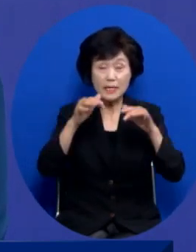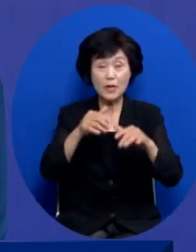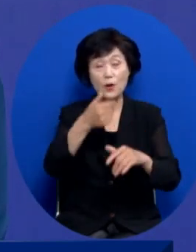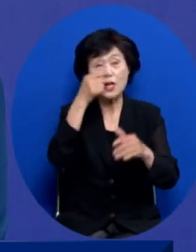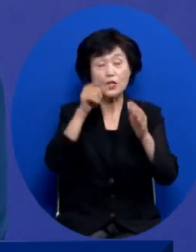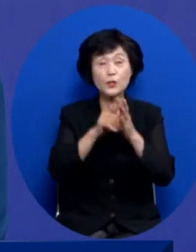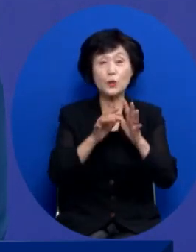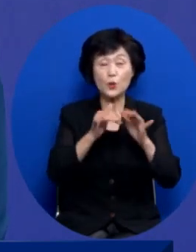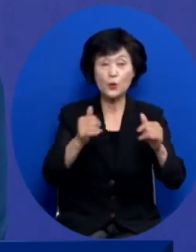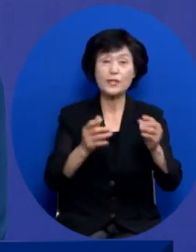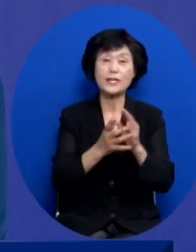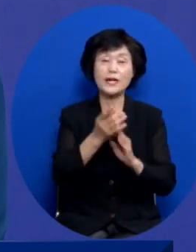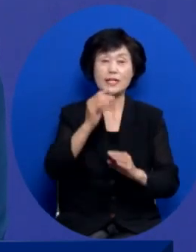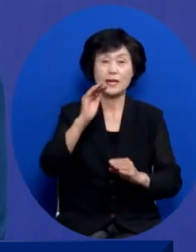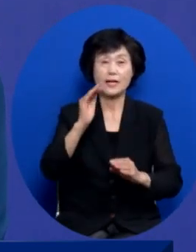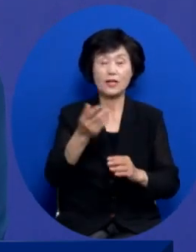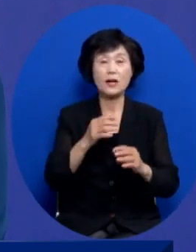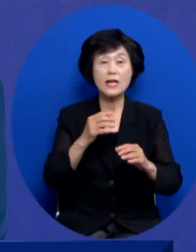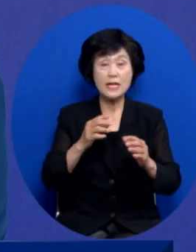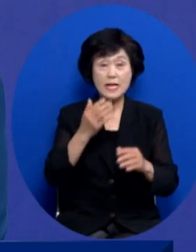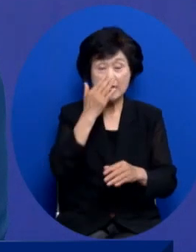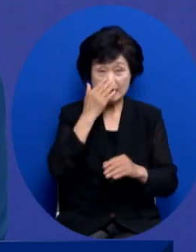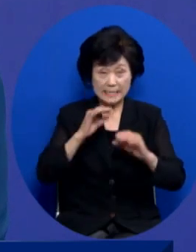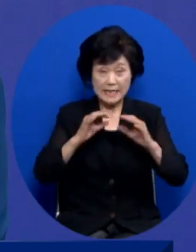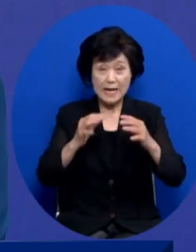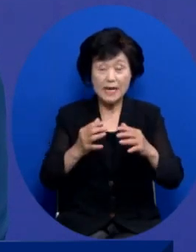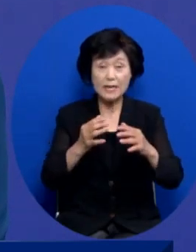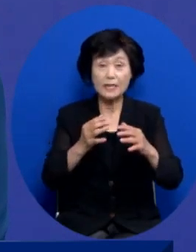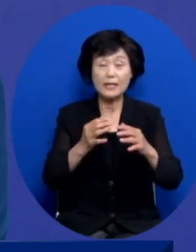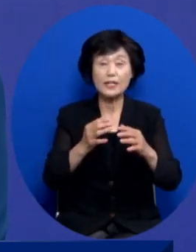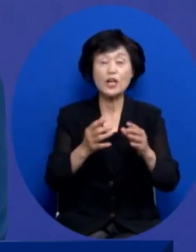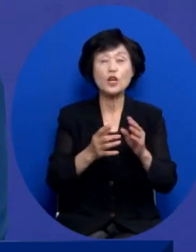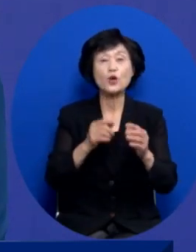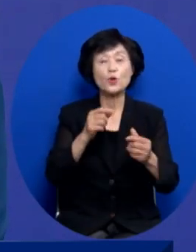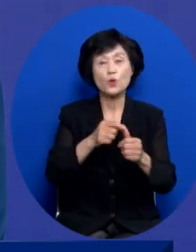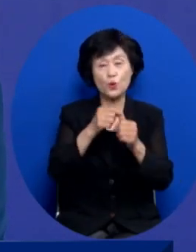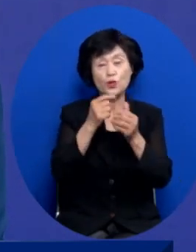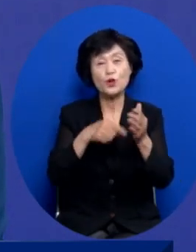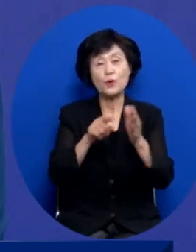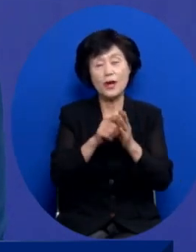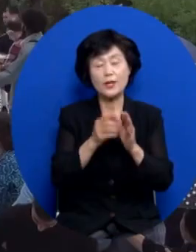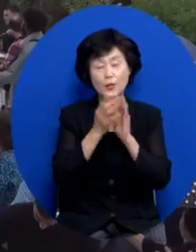하나 되어 이스라엘의 구원을 위해 기도했습니다. 박지형 통신원입니다.